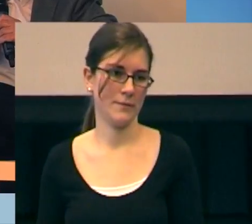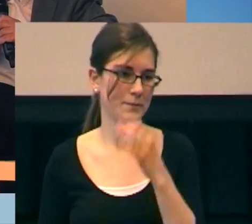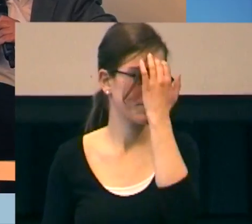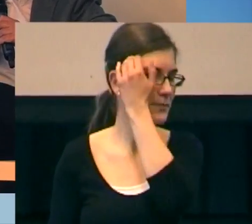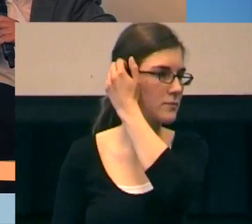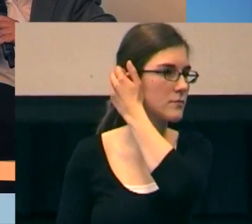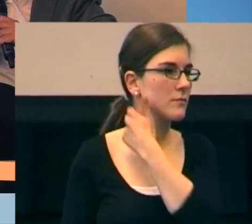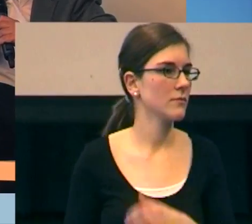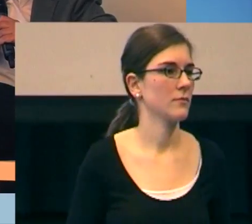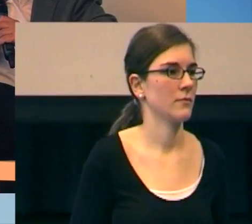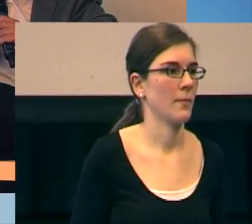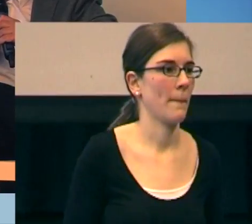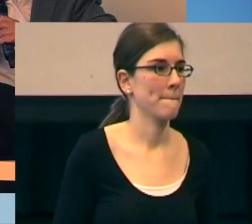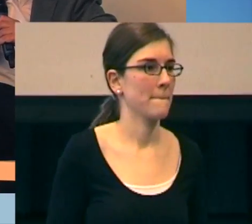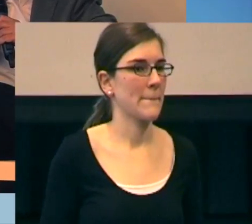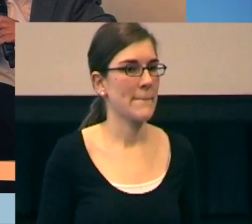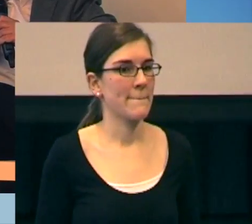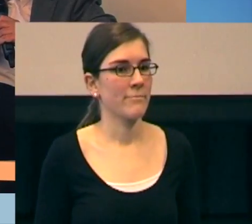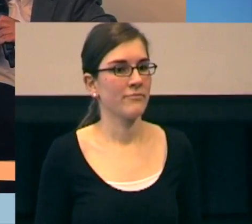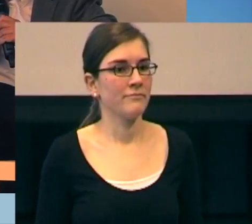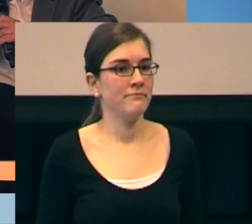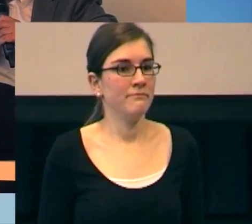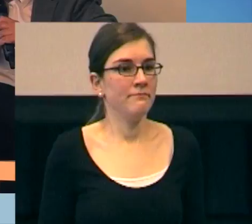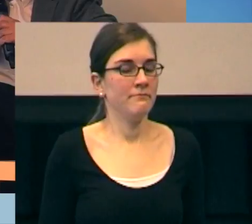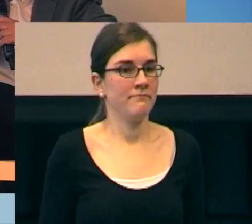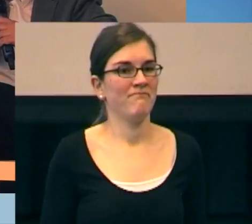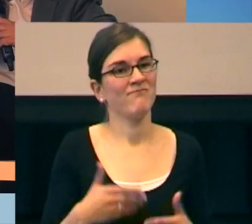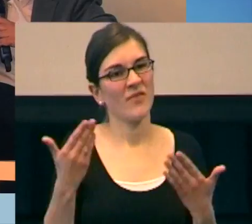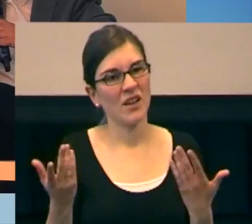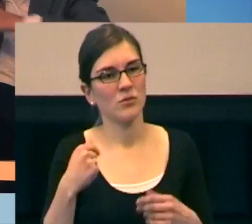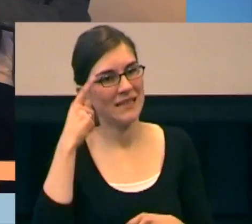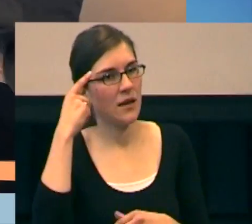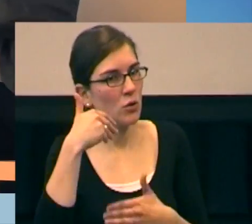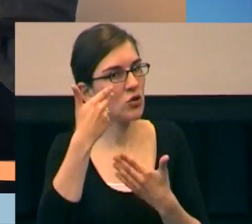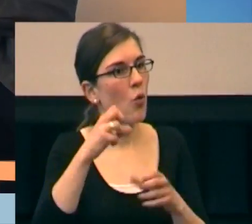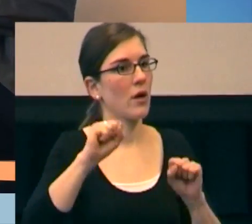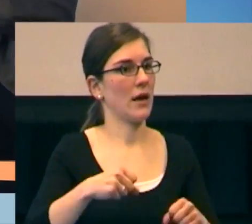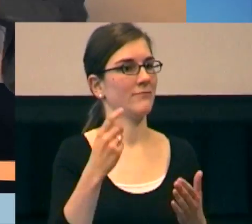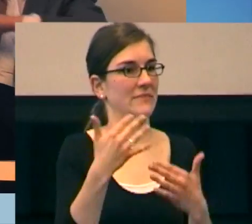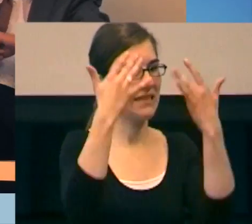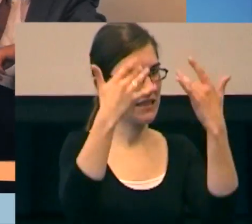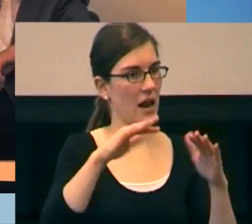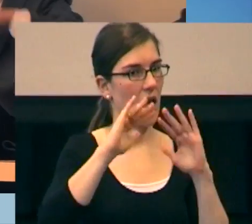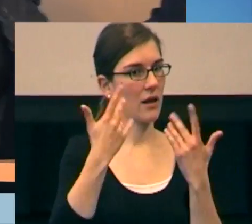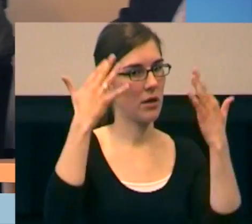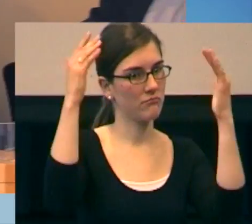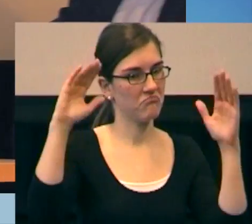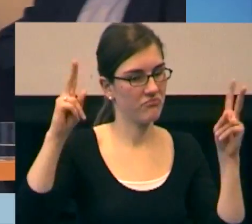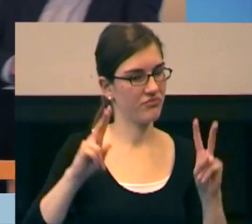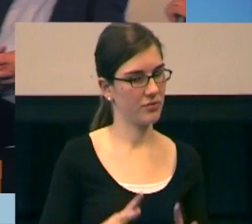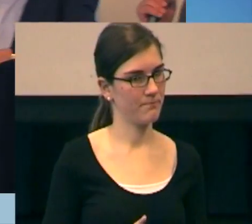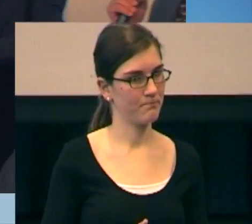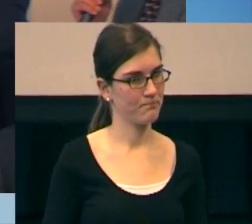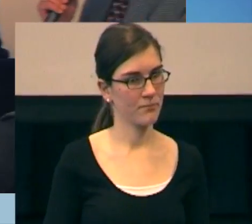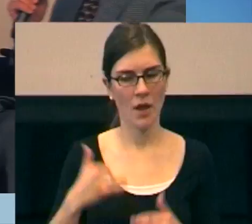unnötigen Maßnahmen die hier angesprochen worden sind denke ich deutlich senken Dankeschön jetzt die Selbsthilfegruppe